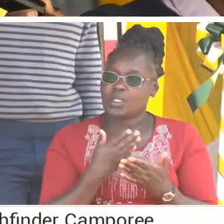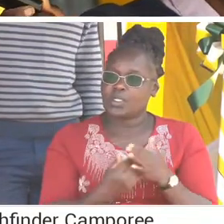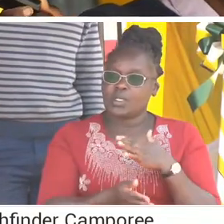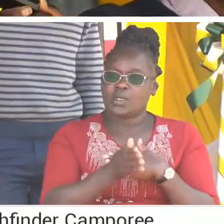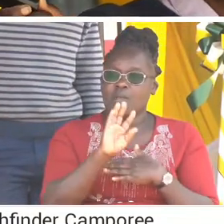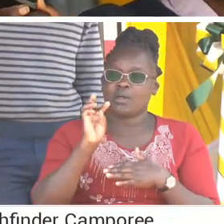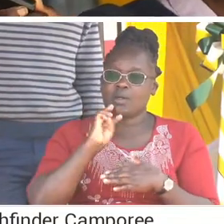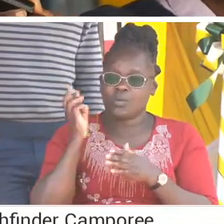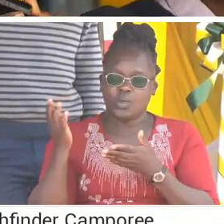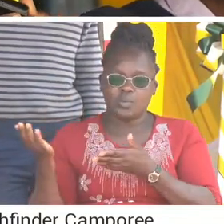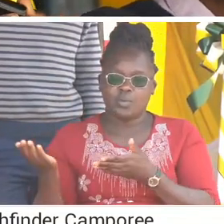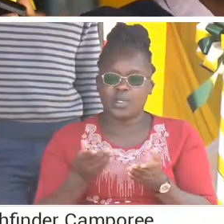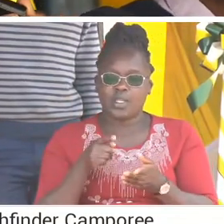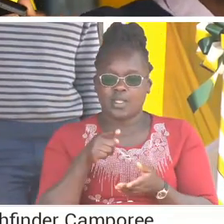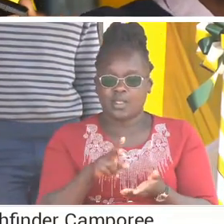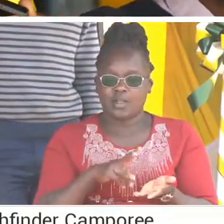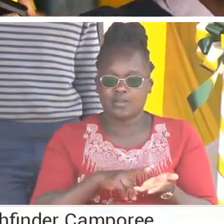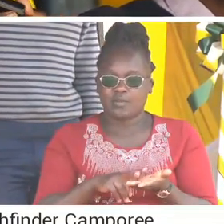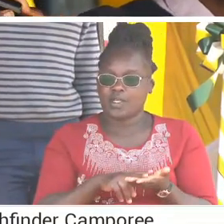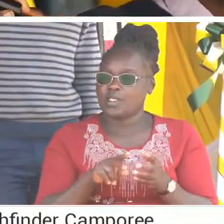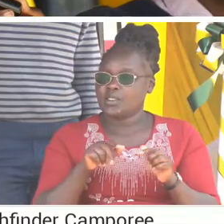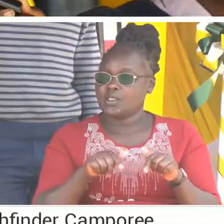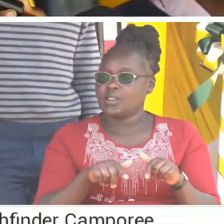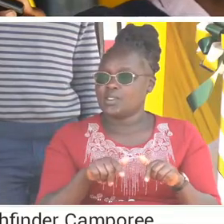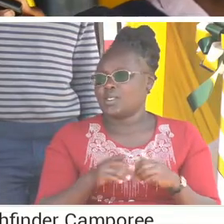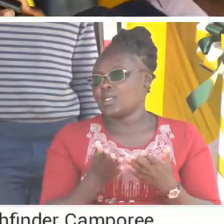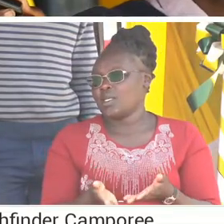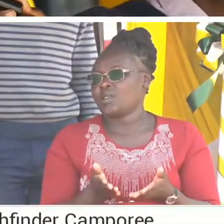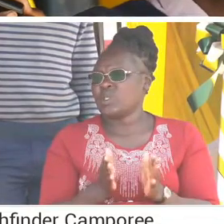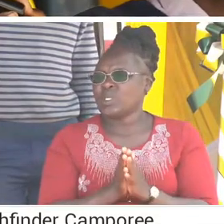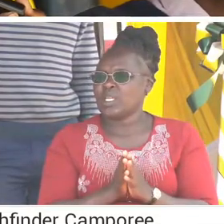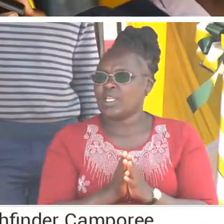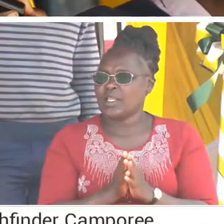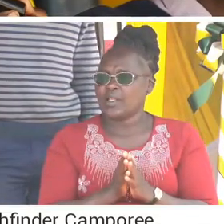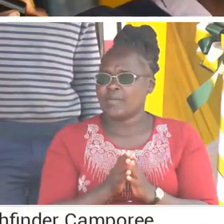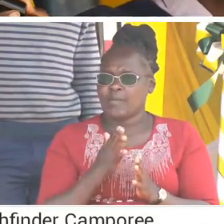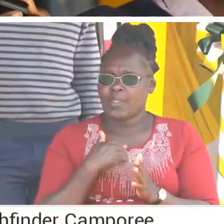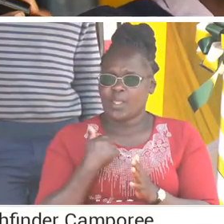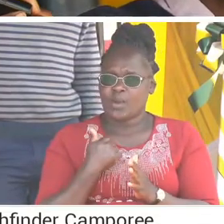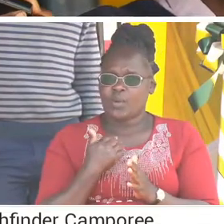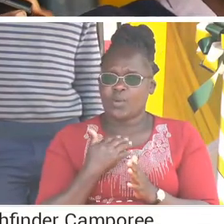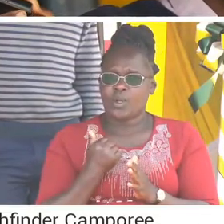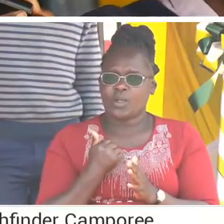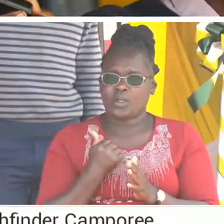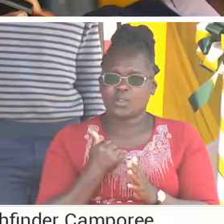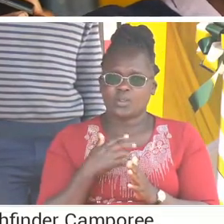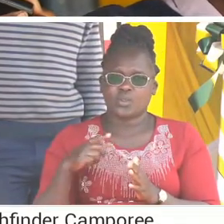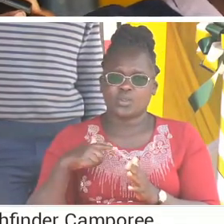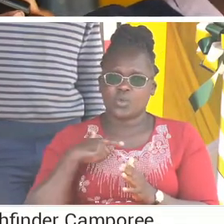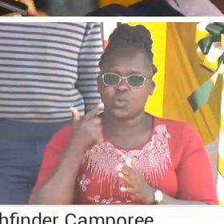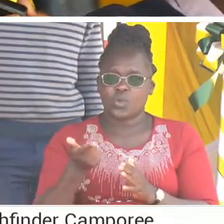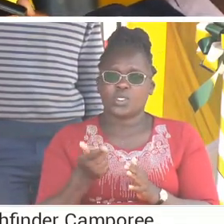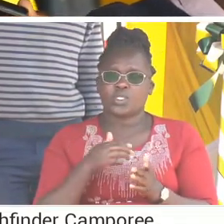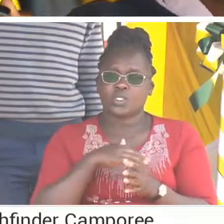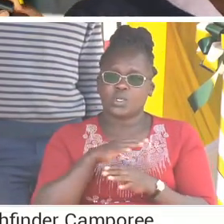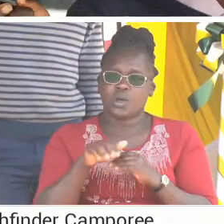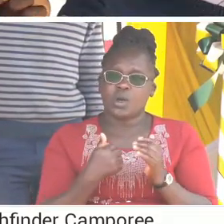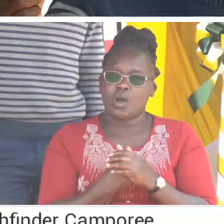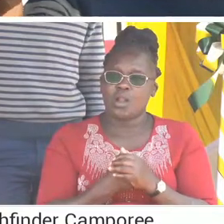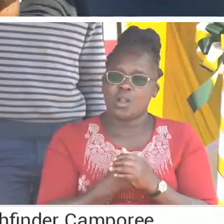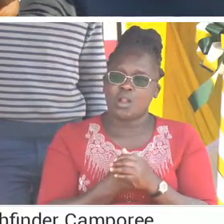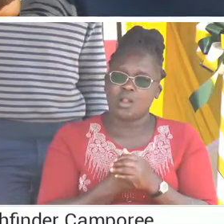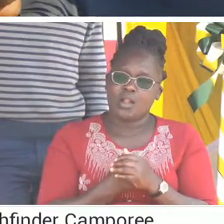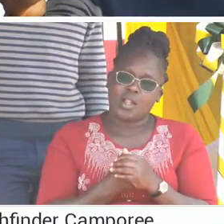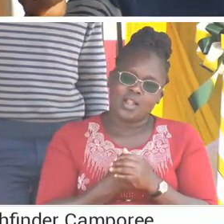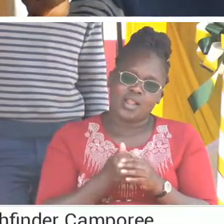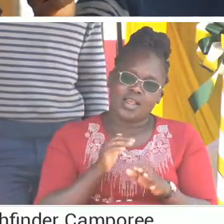nawatakia watu wote ambao wamekuja hapa sapatu njema na mambo mema, na tumfanyie Mungu kasi